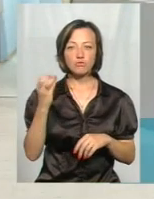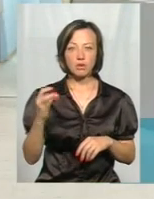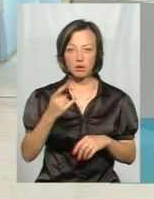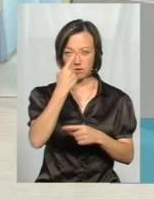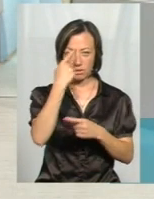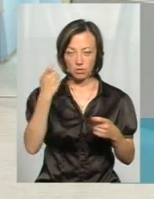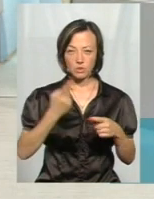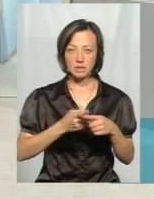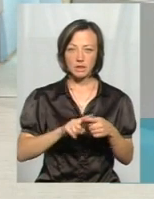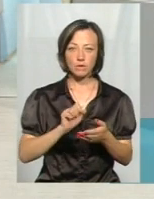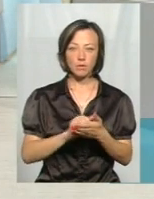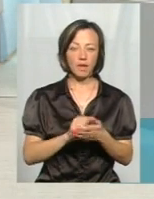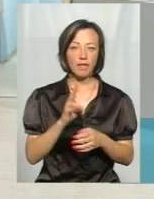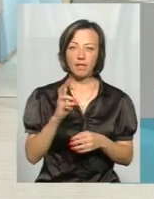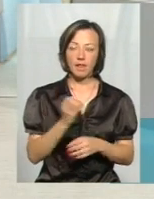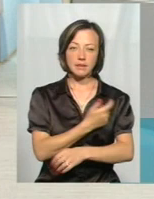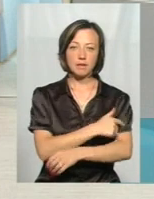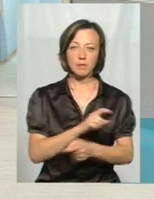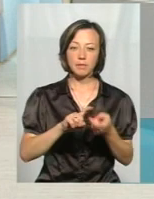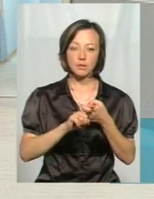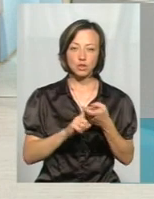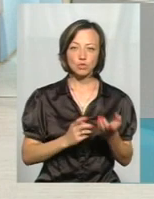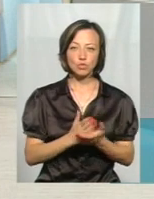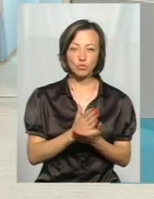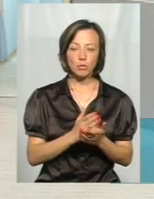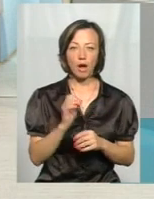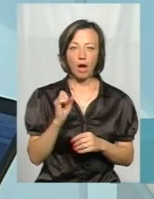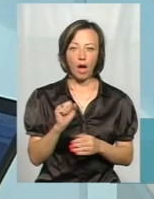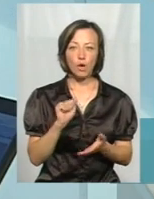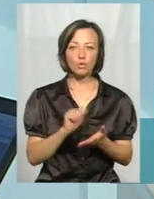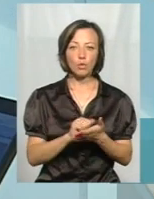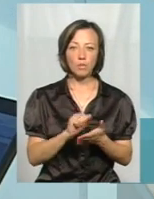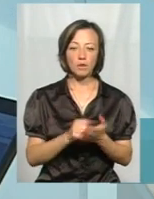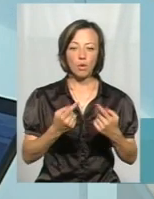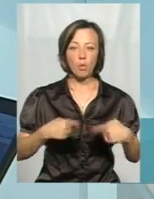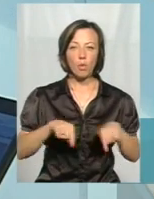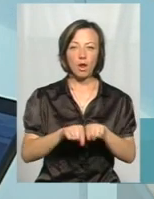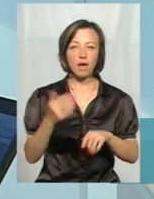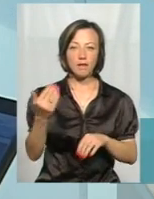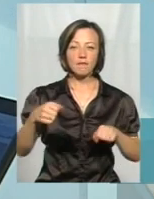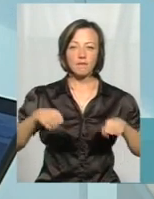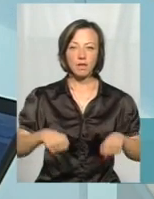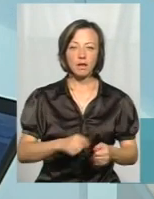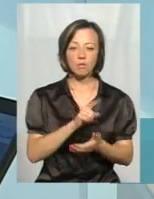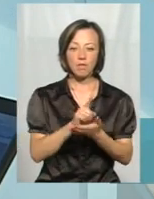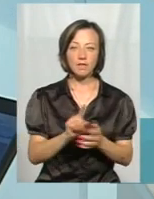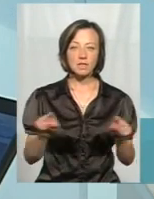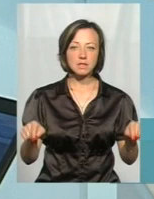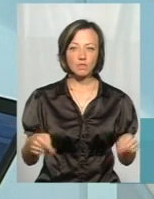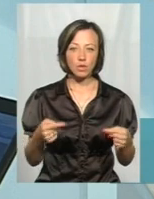цей документ – це не санітарно-епідеміологічної служби, а документ органів влади, яка повинна